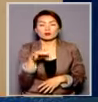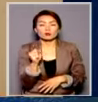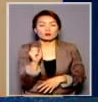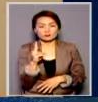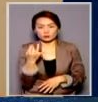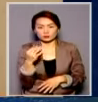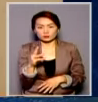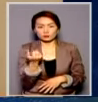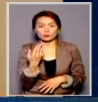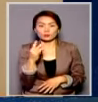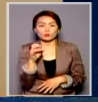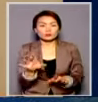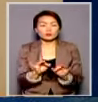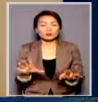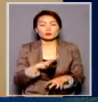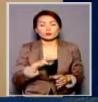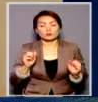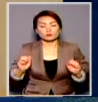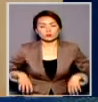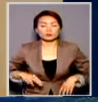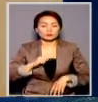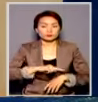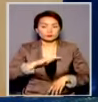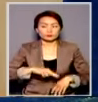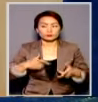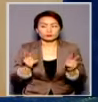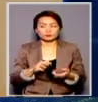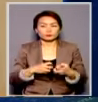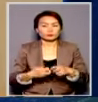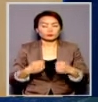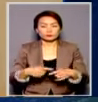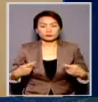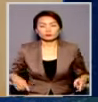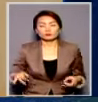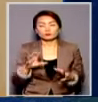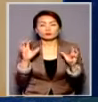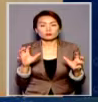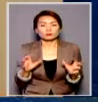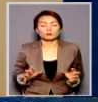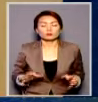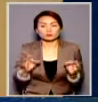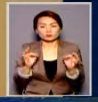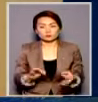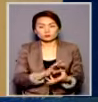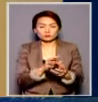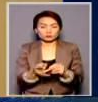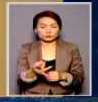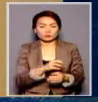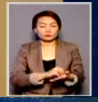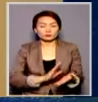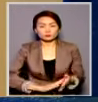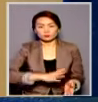аким области серик сарсенов отметил что можно проработать ряд проблемных вопросов ведения в законодательных норм целом регионе